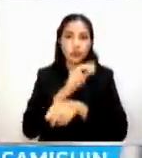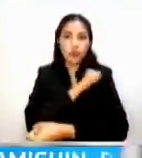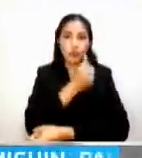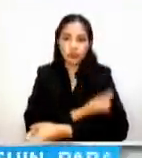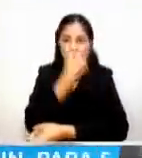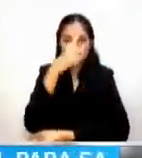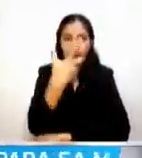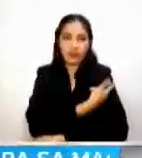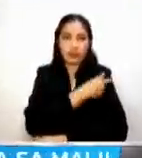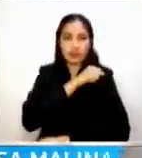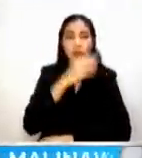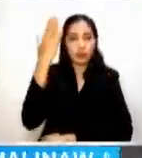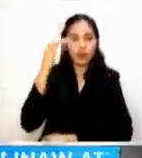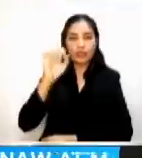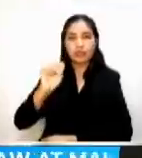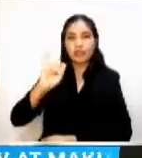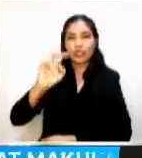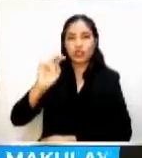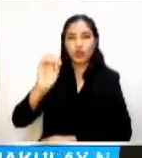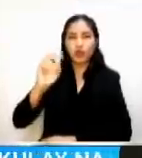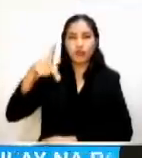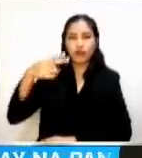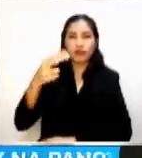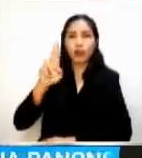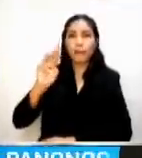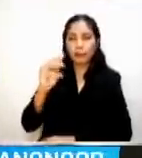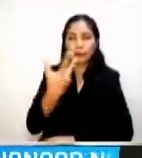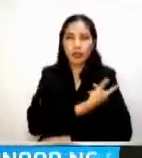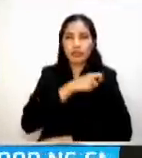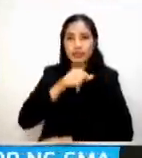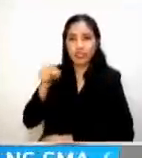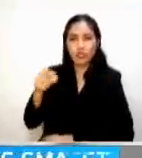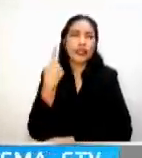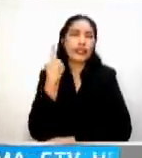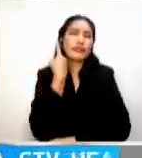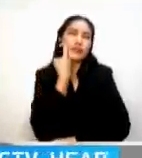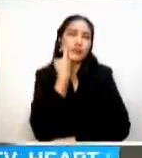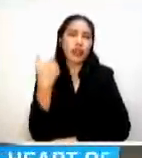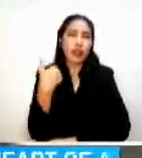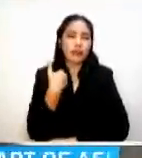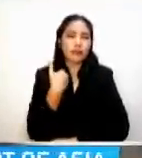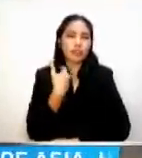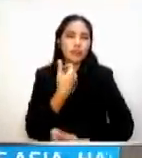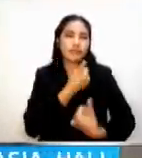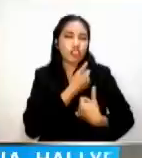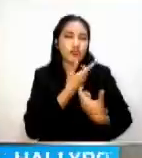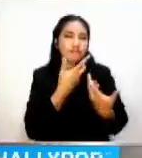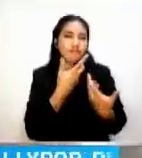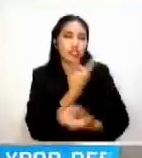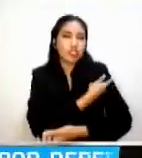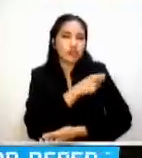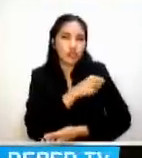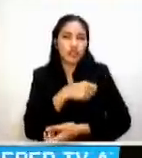Sinopharm vaccine na napaulat na itinurok sa mga miyembro ng Presidential Security Group at tubili raw mag-apply ng EUA sa bansa. Natimbog